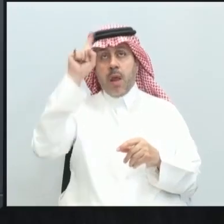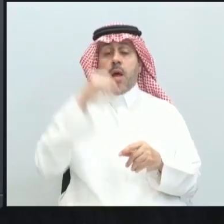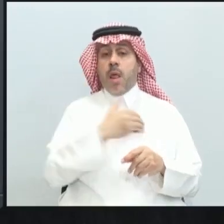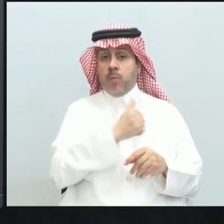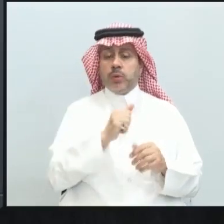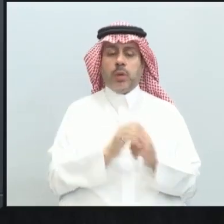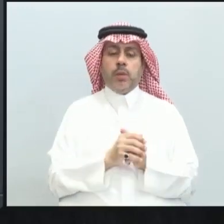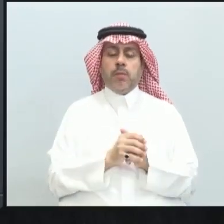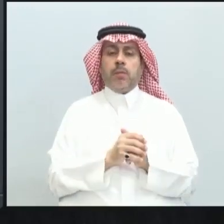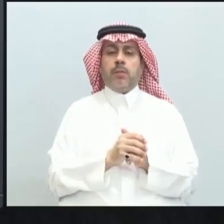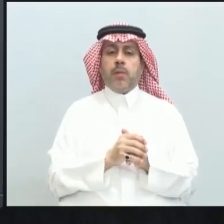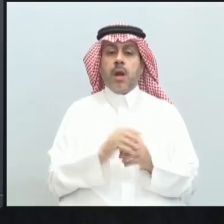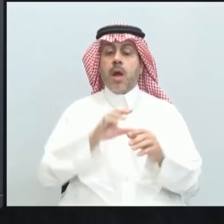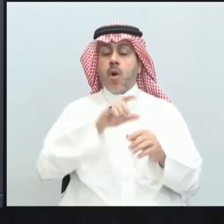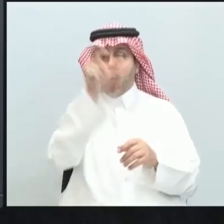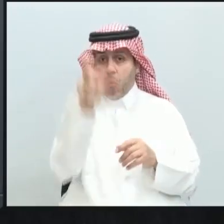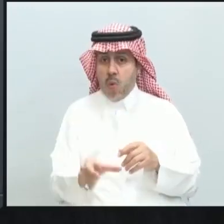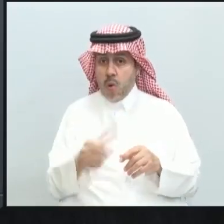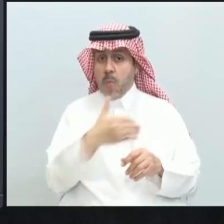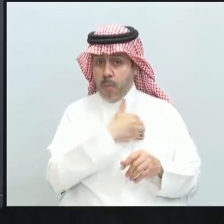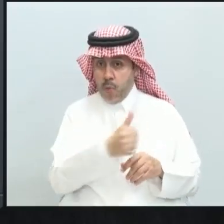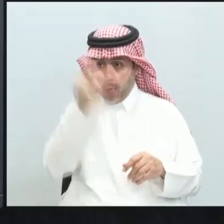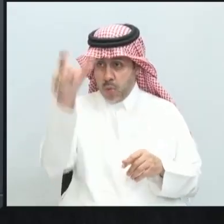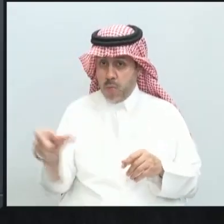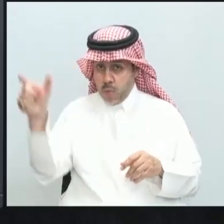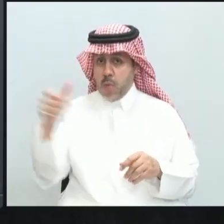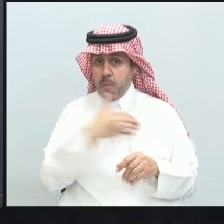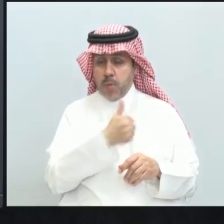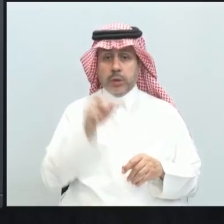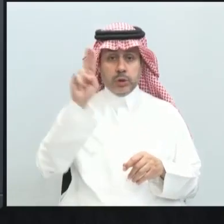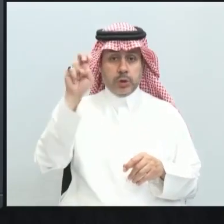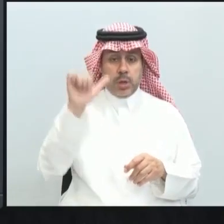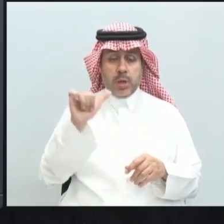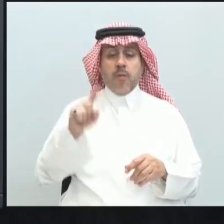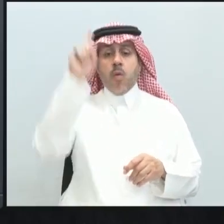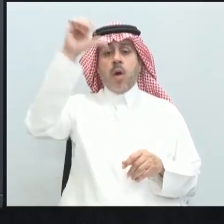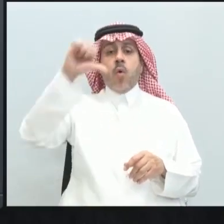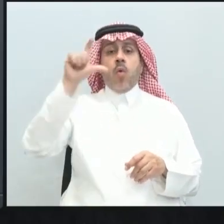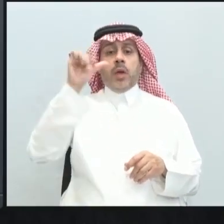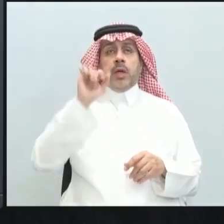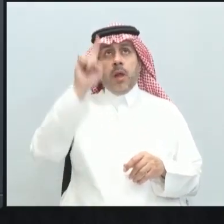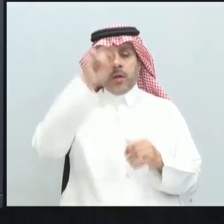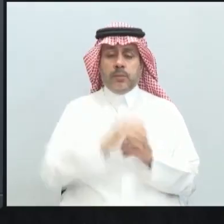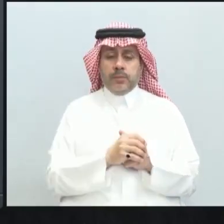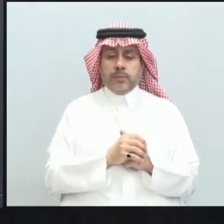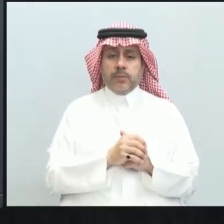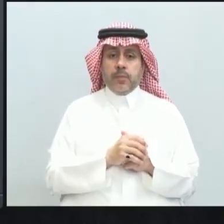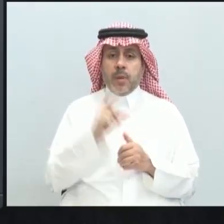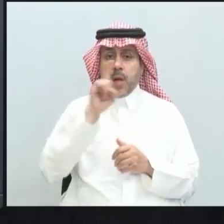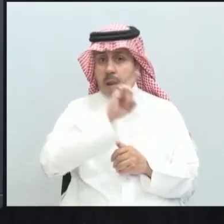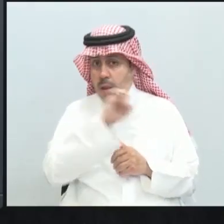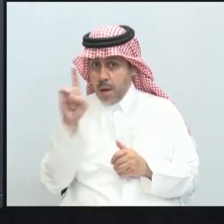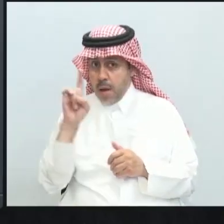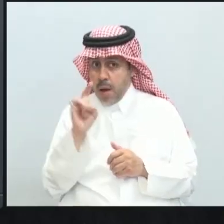وان كل مؤمن تقي فهو لله ولي قال سبحانه وتعالى الا ان اولياء الله لا خوف عليهم